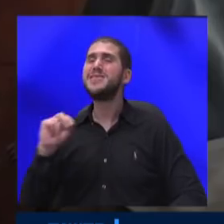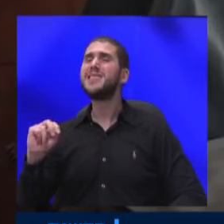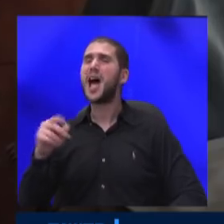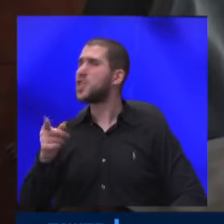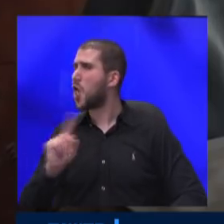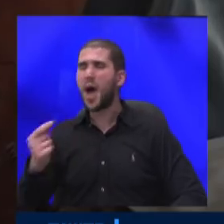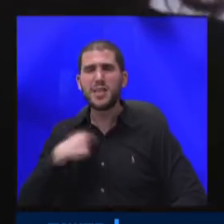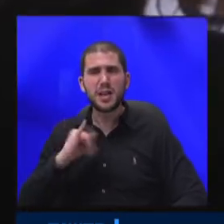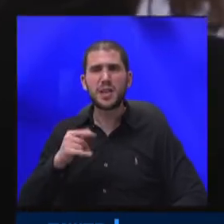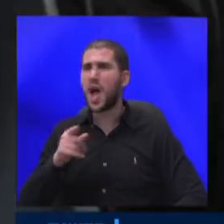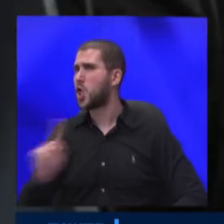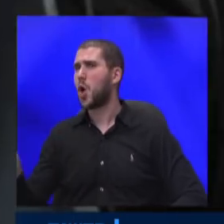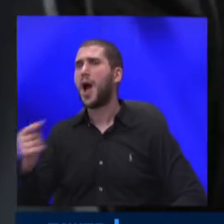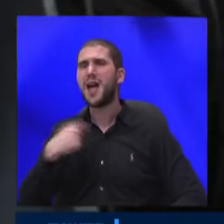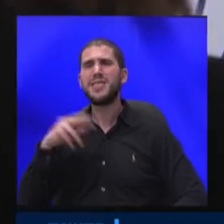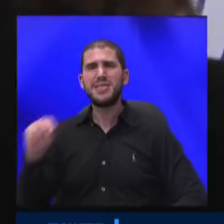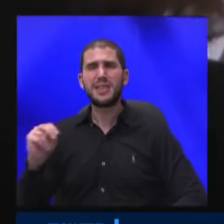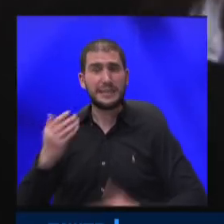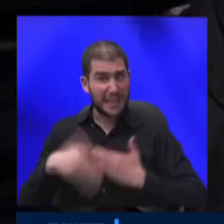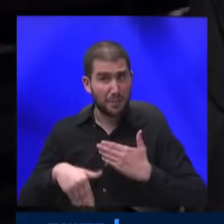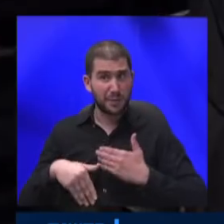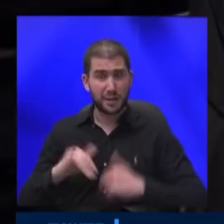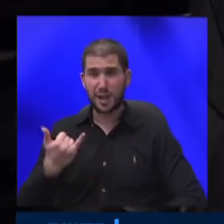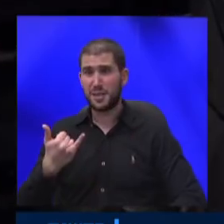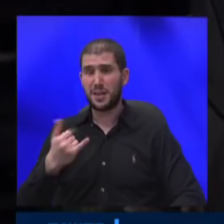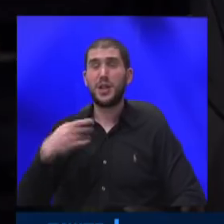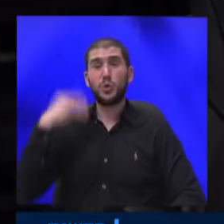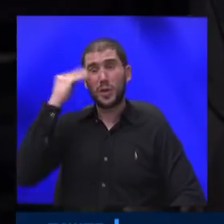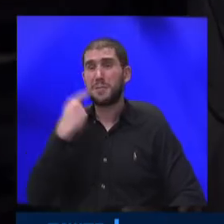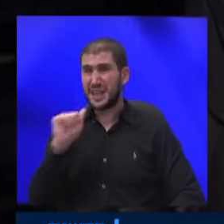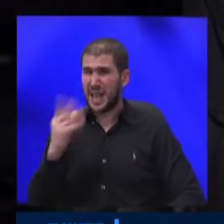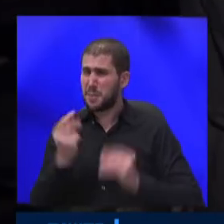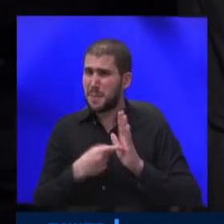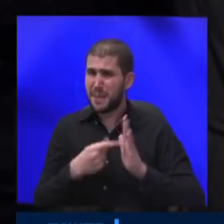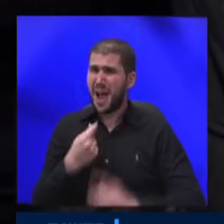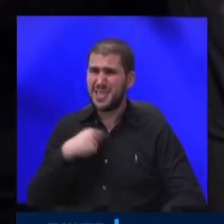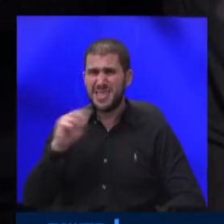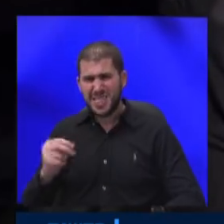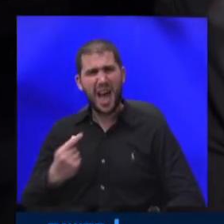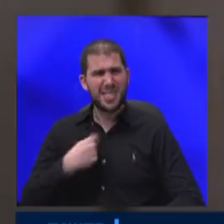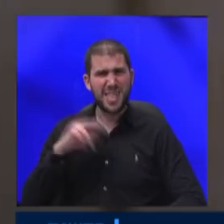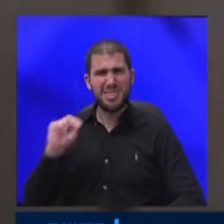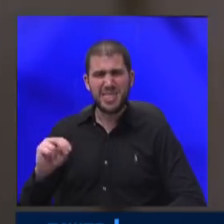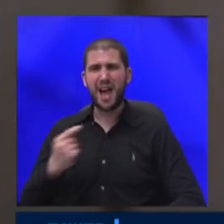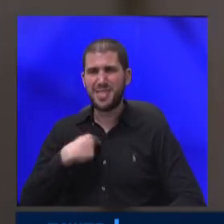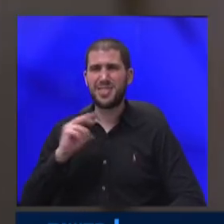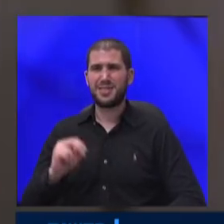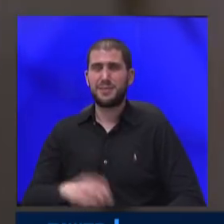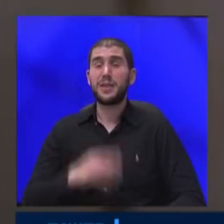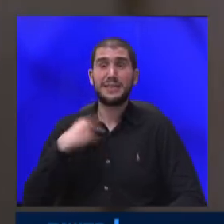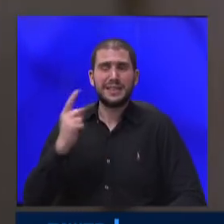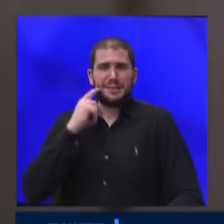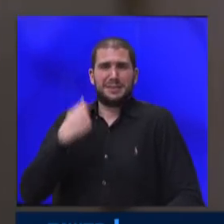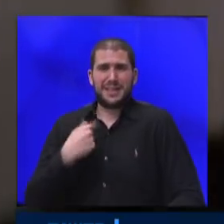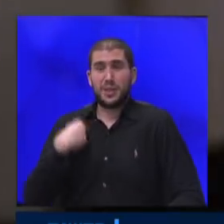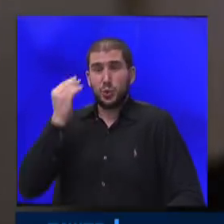אני נינה. את לא. אני נינה. סיימת? כן. אני זוכרת שאמרתי לך, אז היא תגיד הרבה פעמים, אני נינה, אני נינה. אני זוכרת שאגם